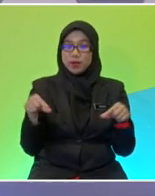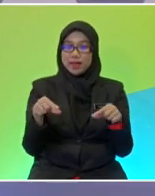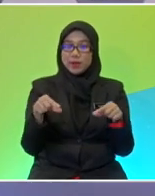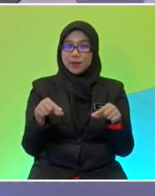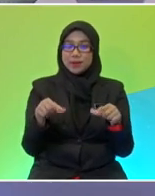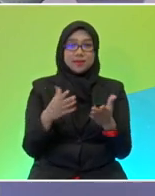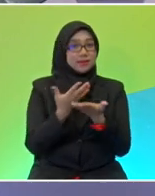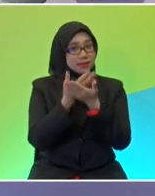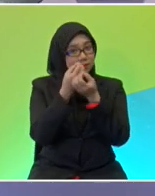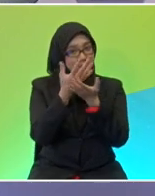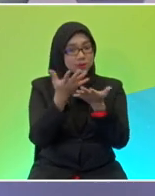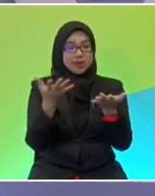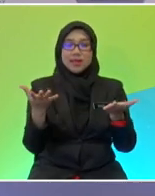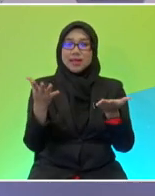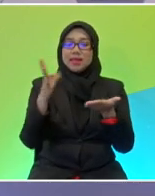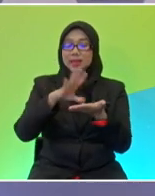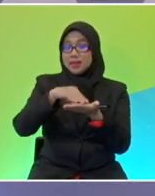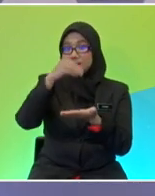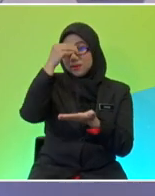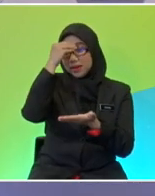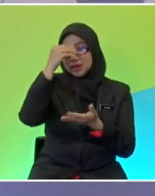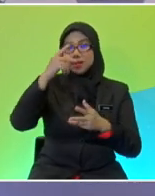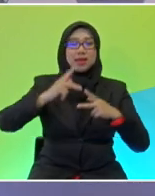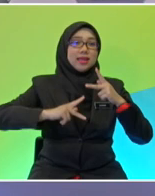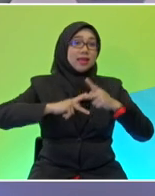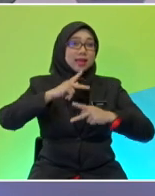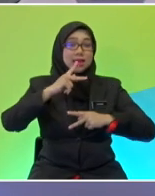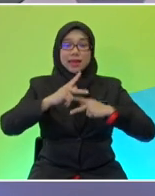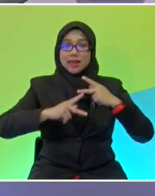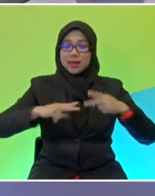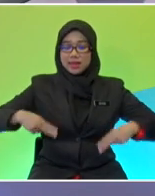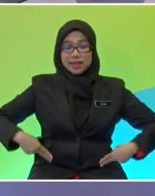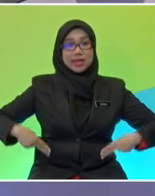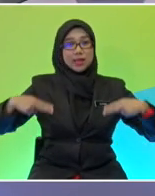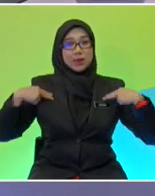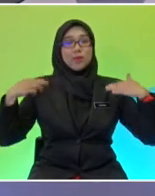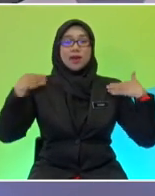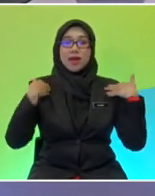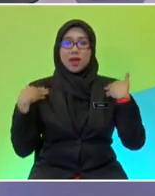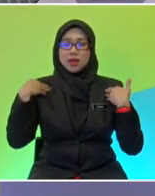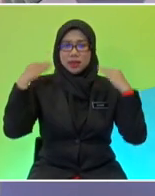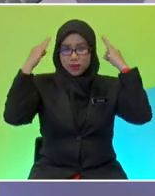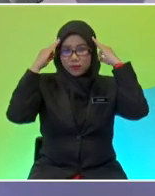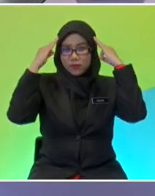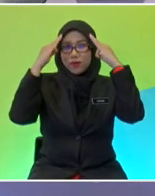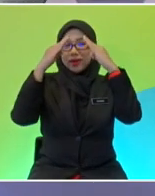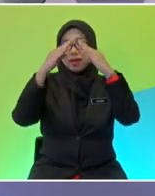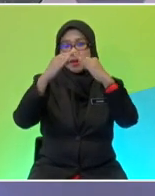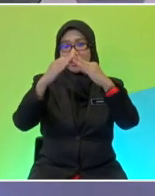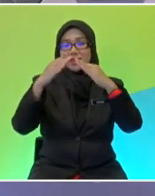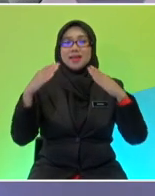hari ini kita akan belajar tentang kita dan hidup hewan tetapi kita akan fokuskan kepada kita dan hidup hewan